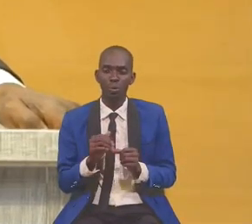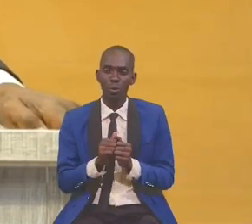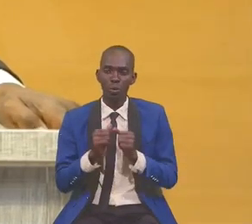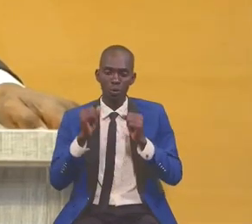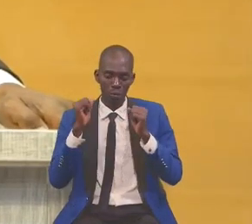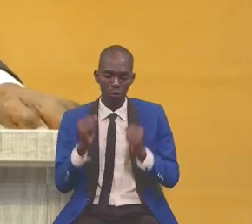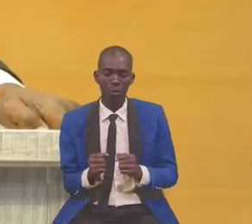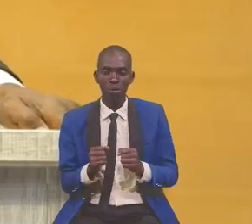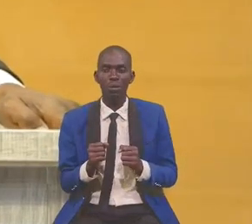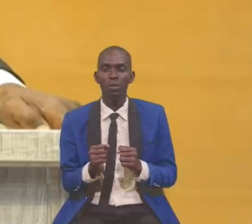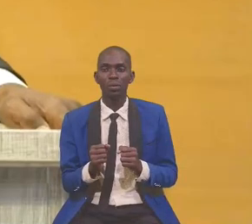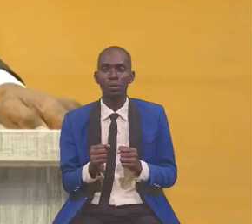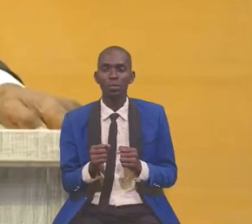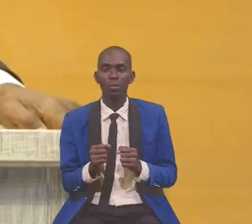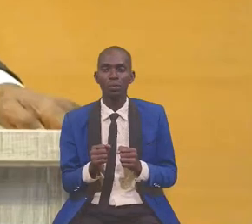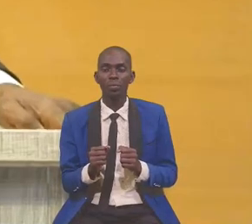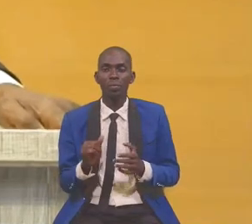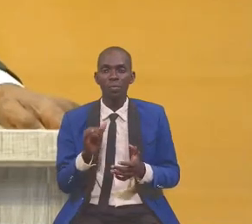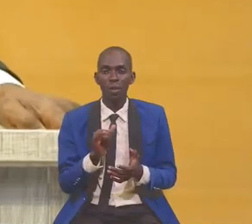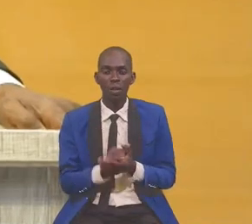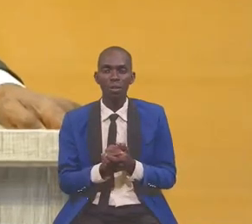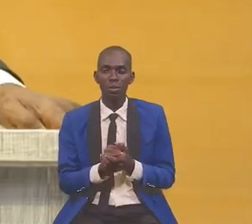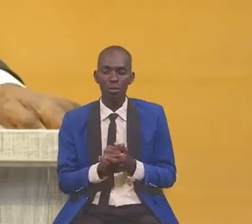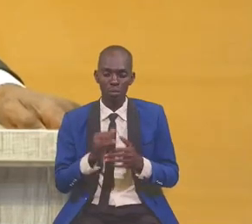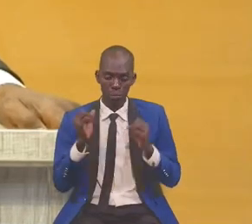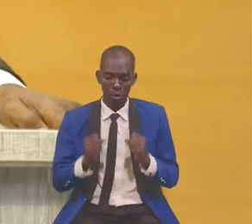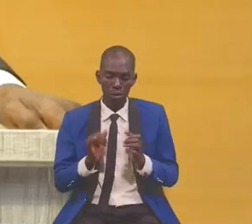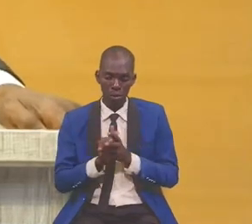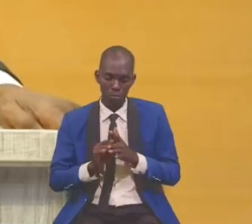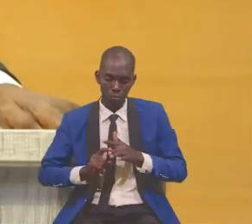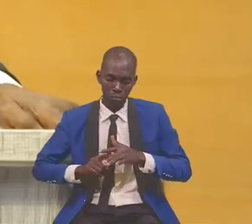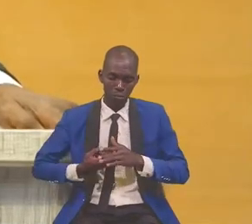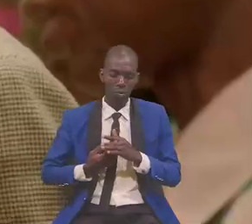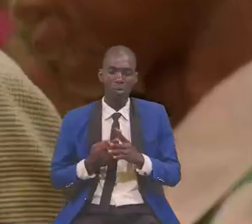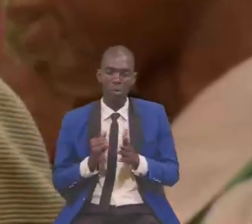Puissance. Qui t'active.